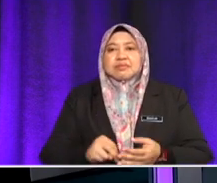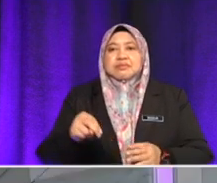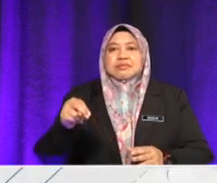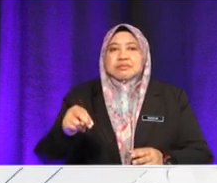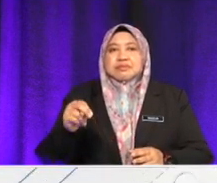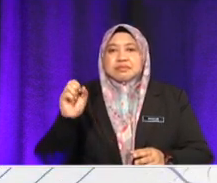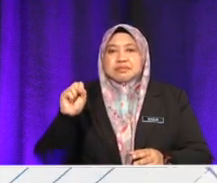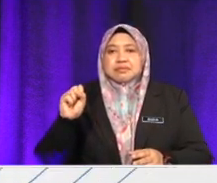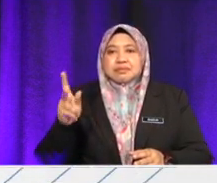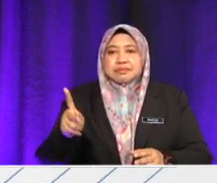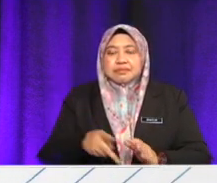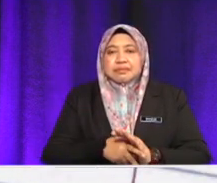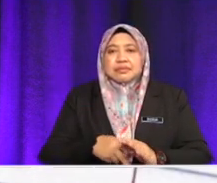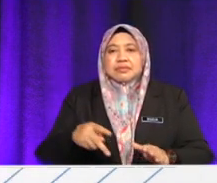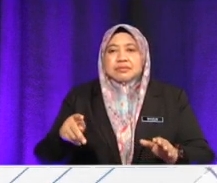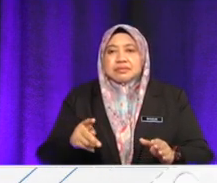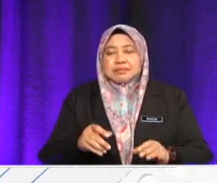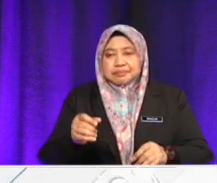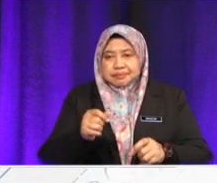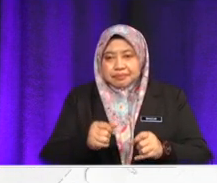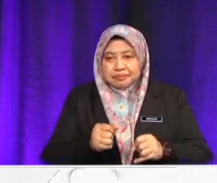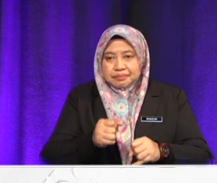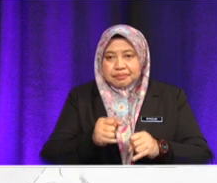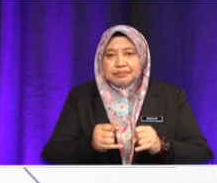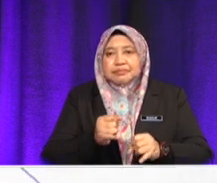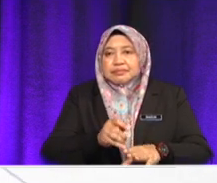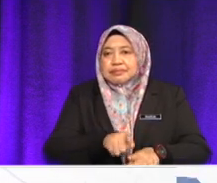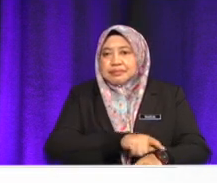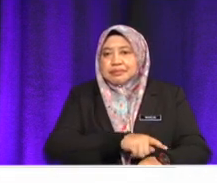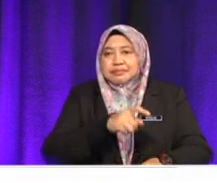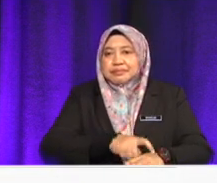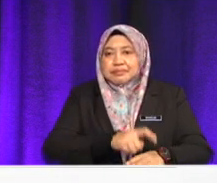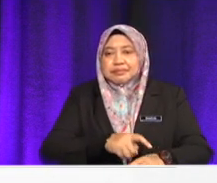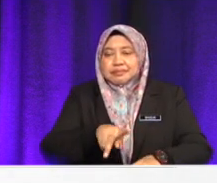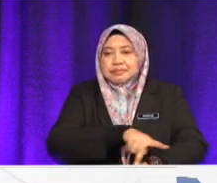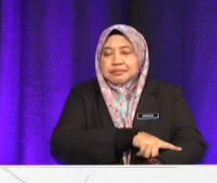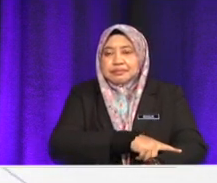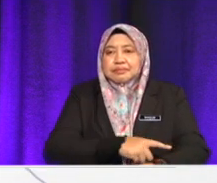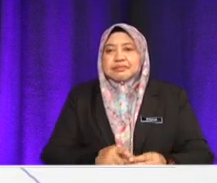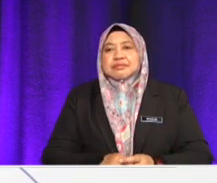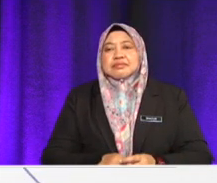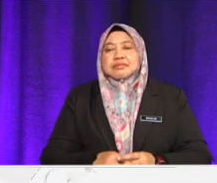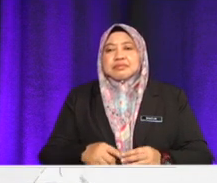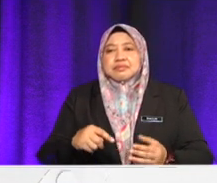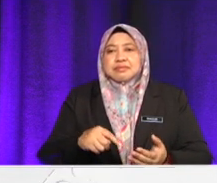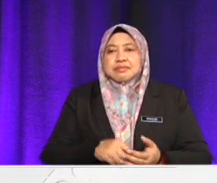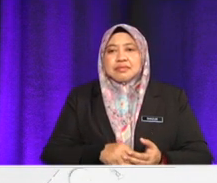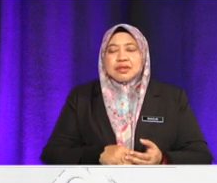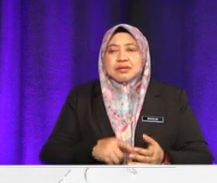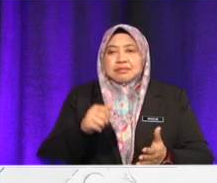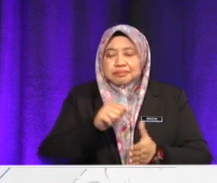jangka Masa panjang maksudnya dalam tempuh bersekolahan sebaliknya pembelajaran ialah indikator